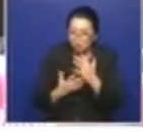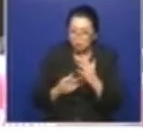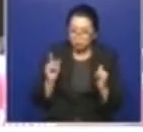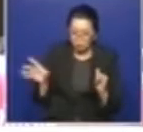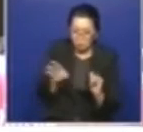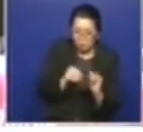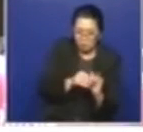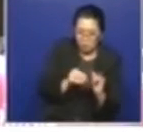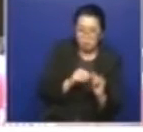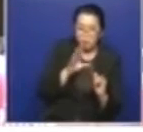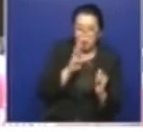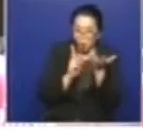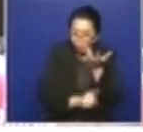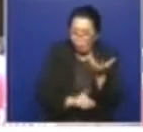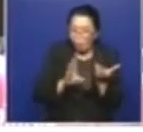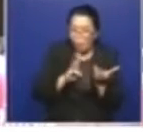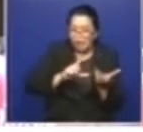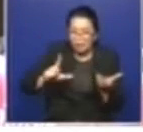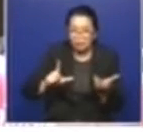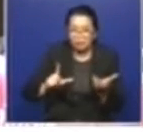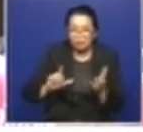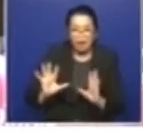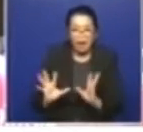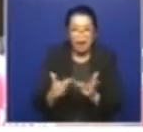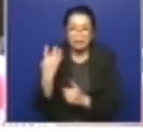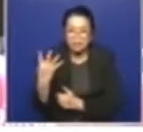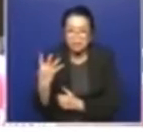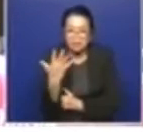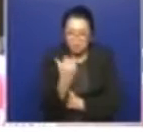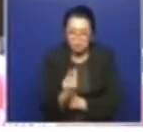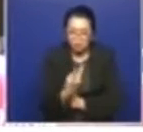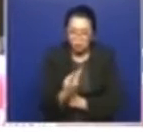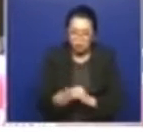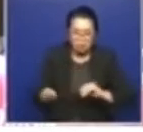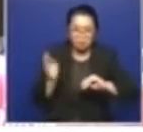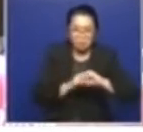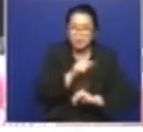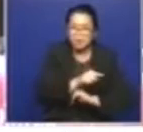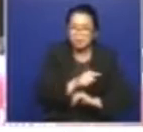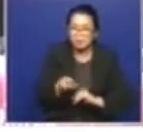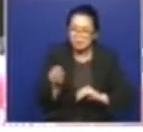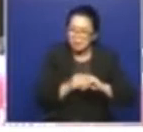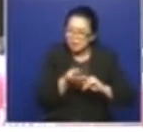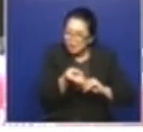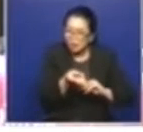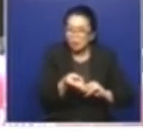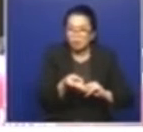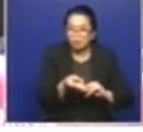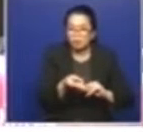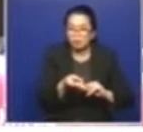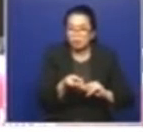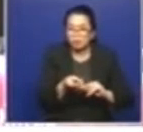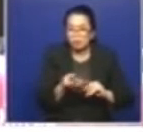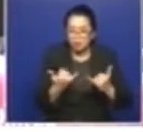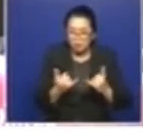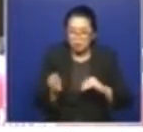แต่มันหายไปเนี่ย4 ลิตรเหลือ2 ลิตรแต่เติมเข้าไปอีกนิดเดียวเองแล้วไอ้ที่เติมเข้าไปวันนี้โครง